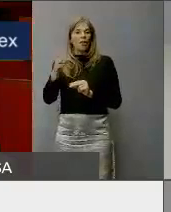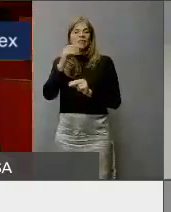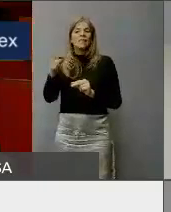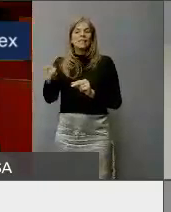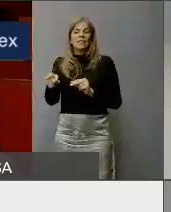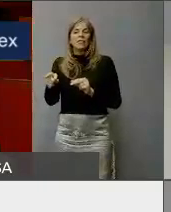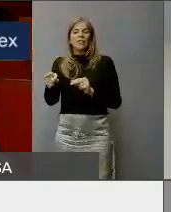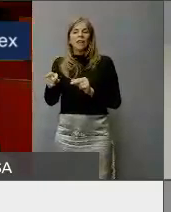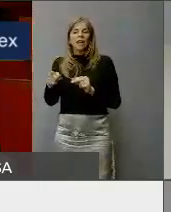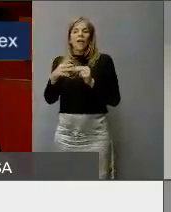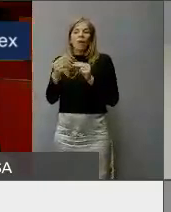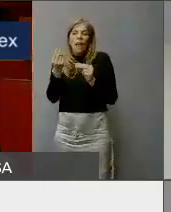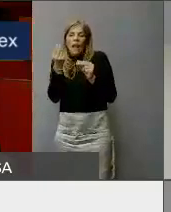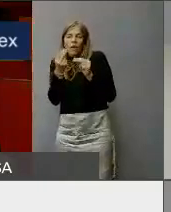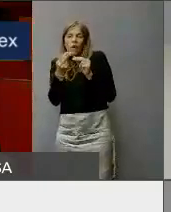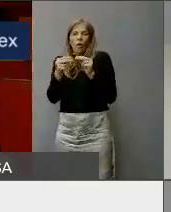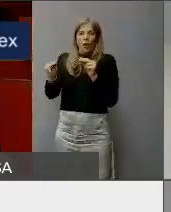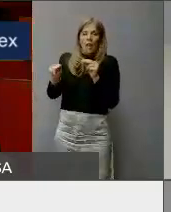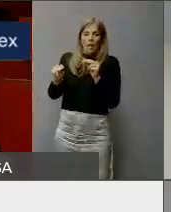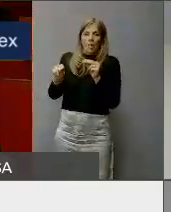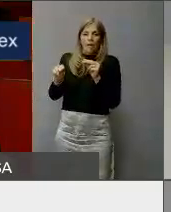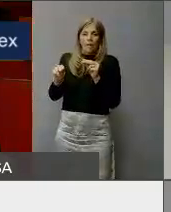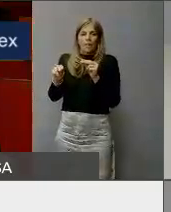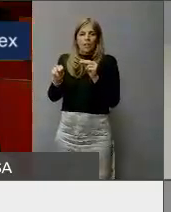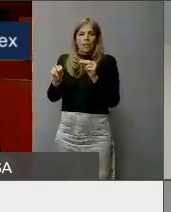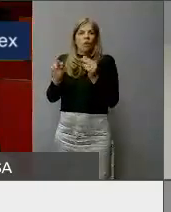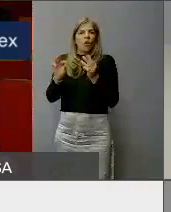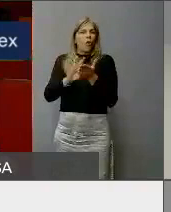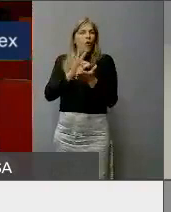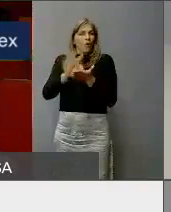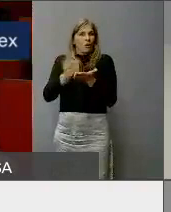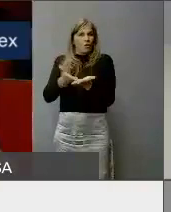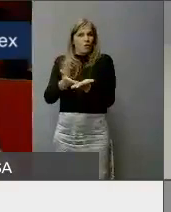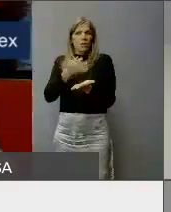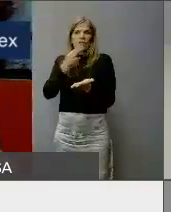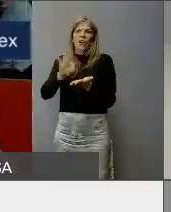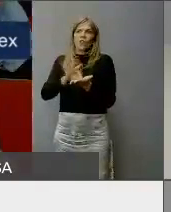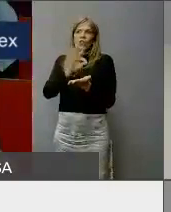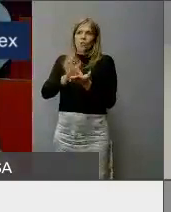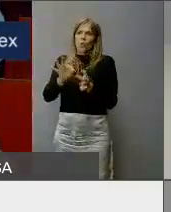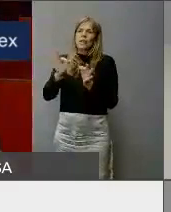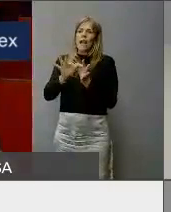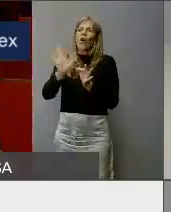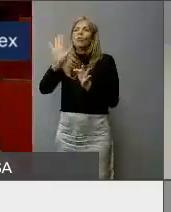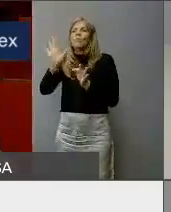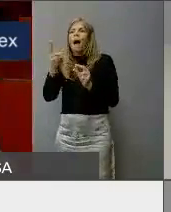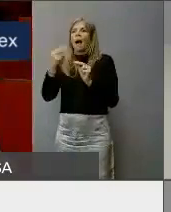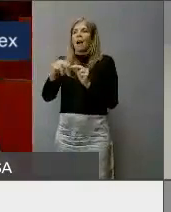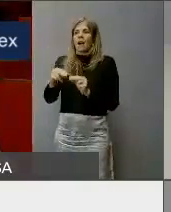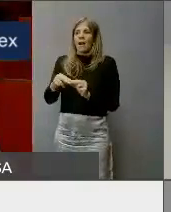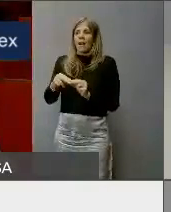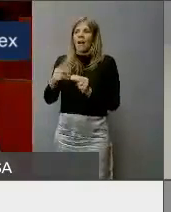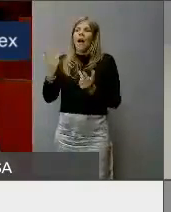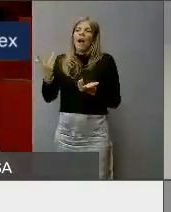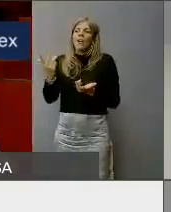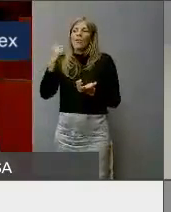e una volta che il proponente accetta l'emendamento secondo me regolamento andrebbe montaggio